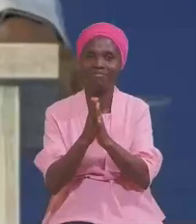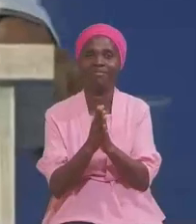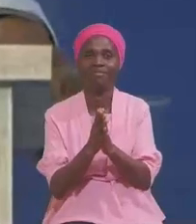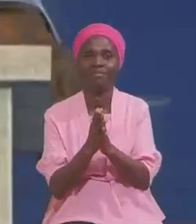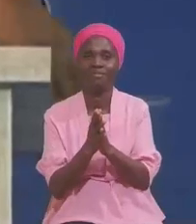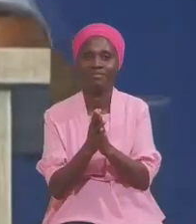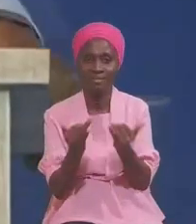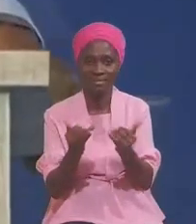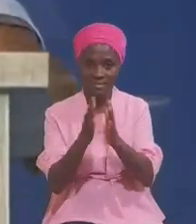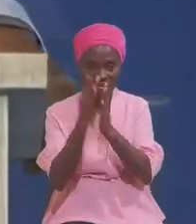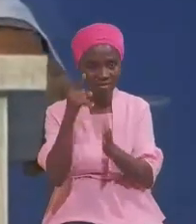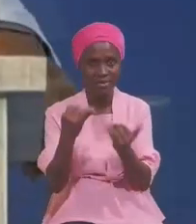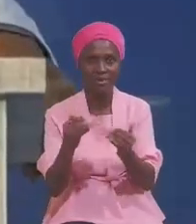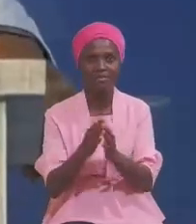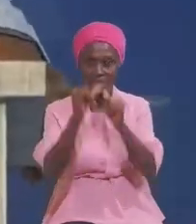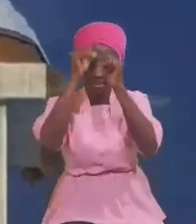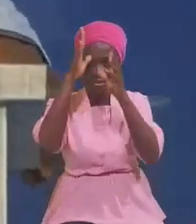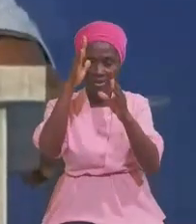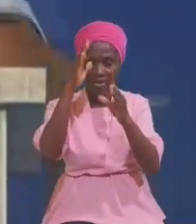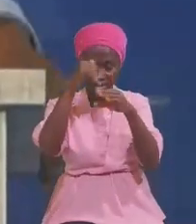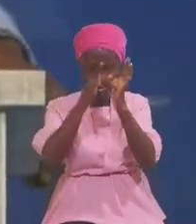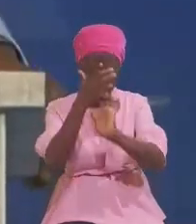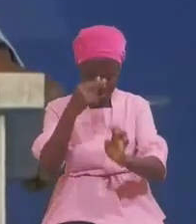Père, au nom de Jésus-Christ,